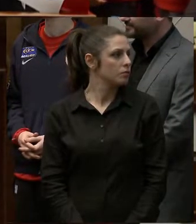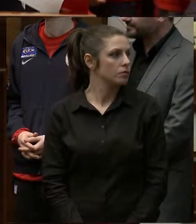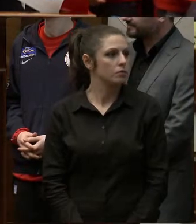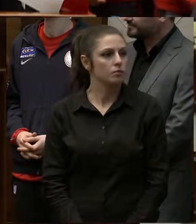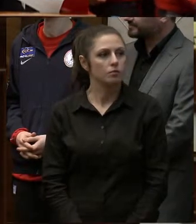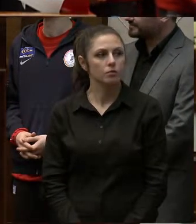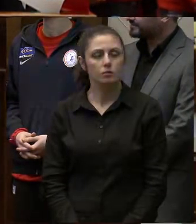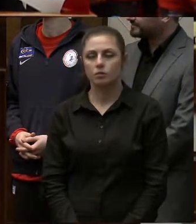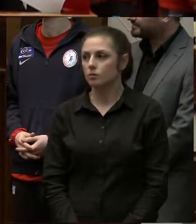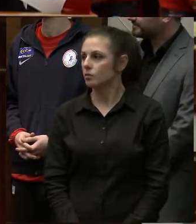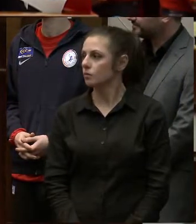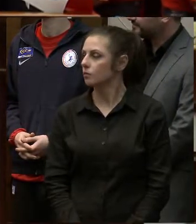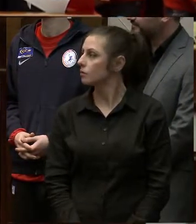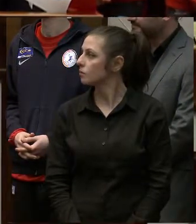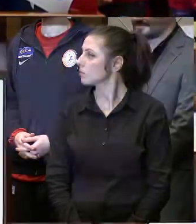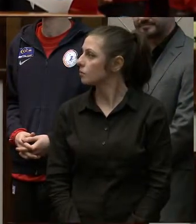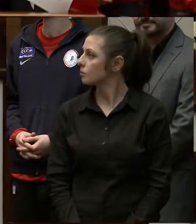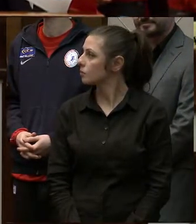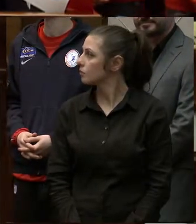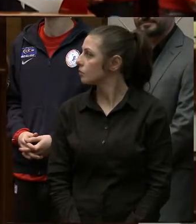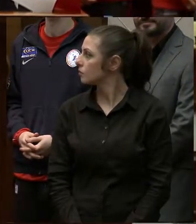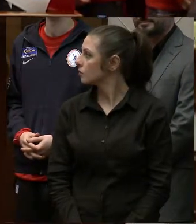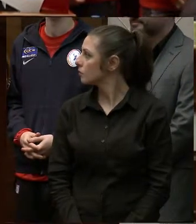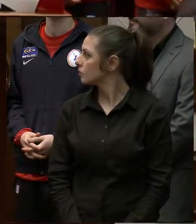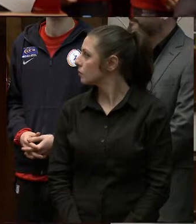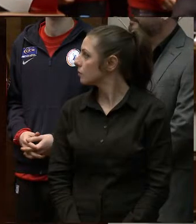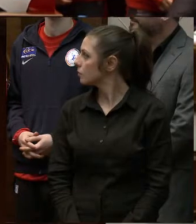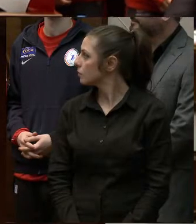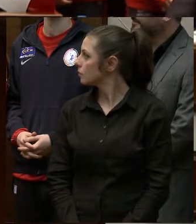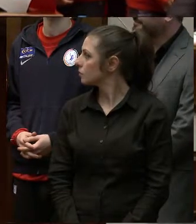Siz gözükmüyorsunuz değil mi? Biraz sonra gözükürsünüz.